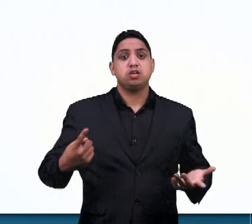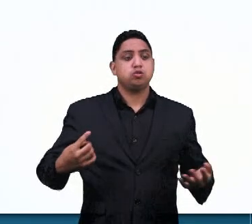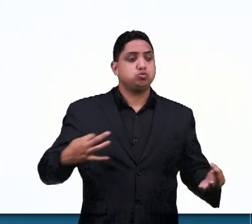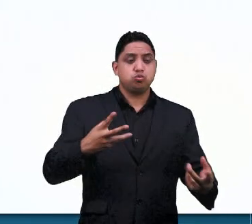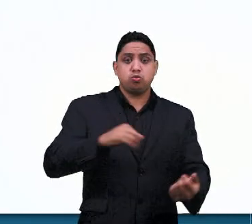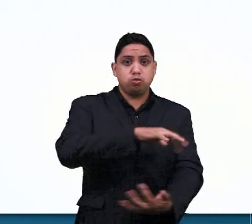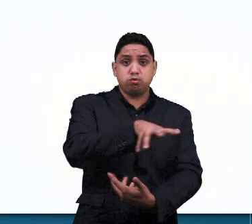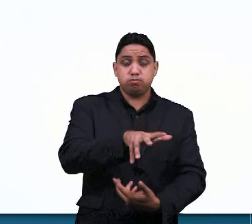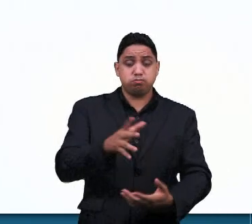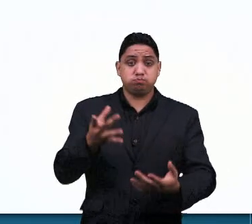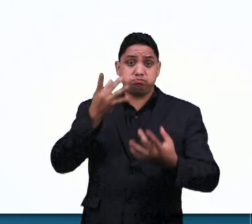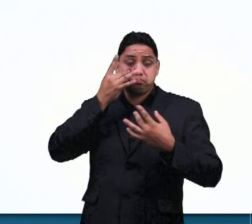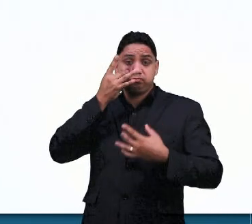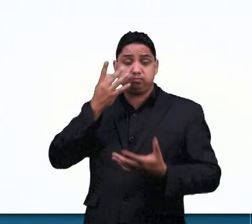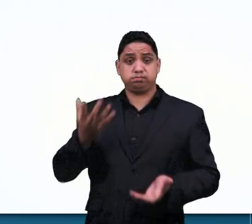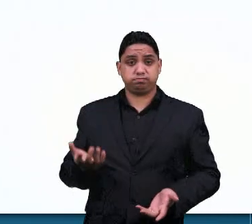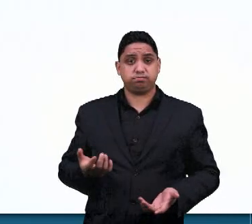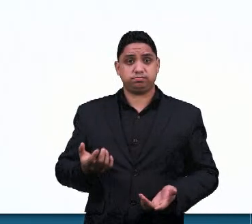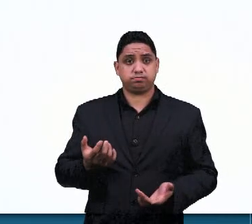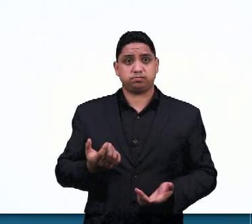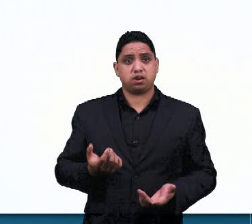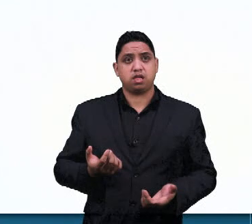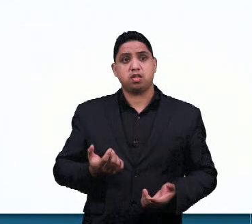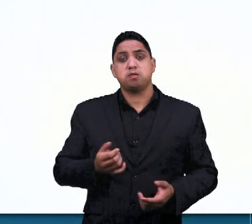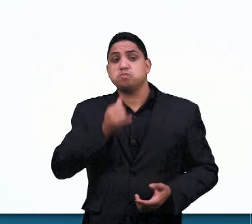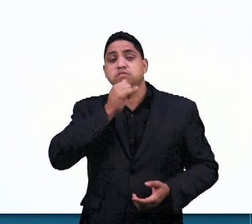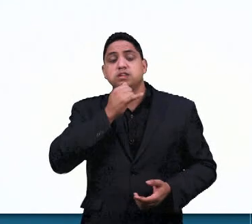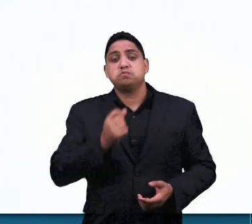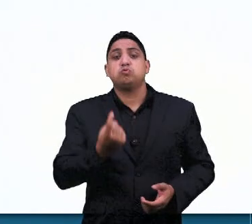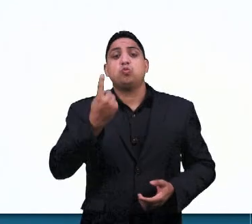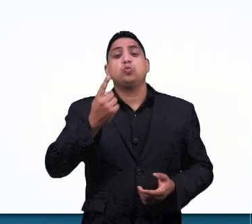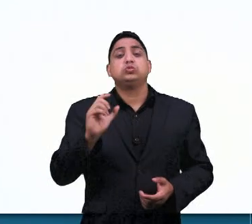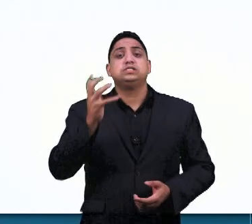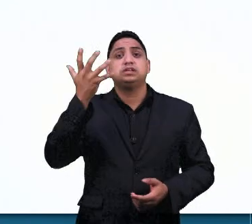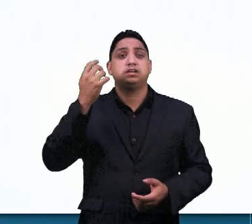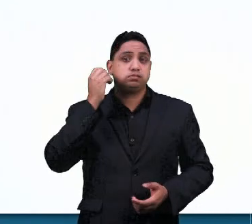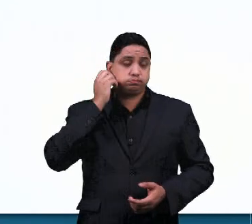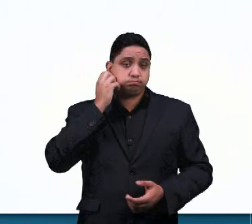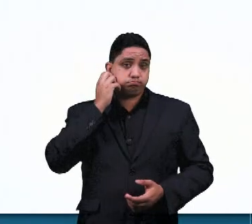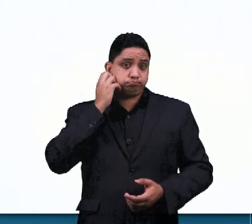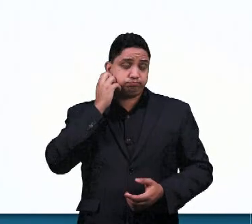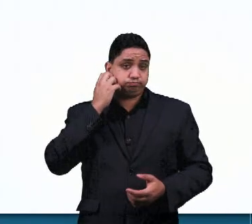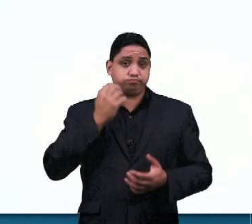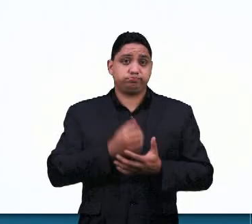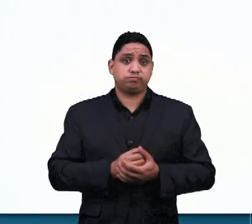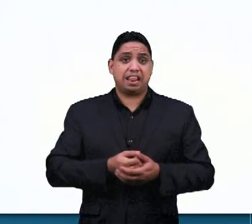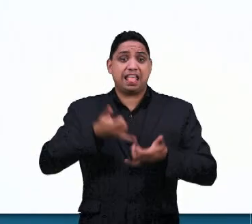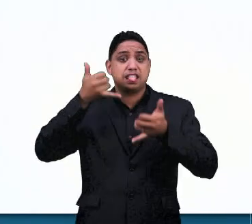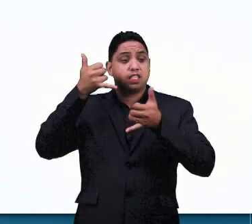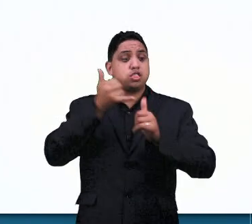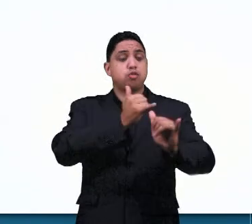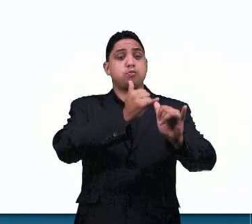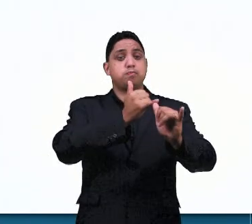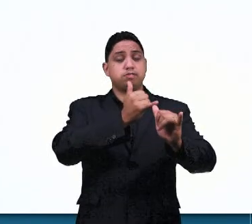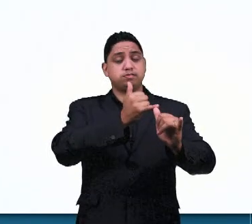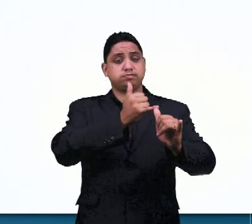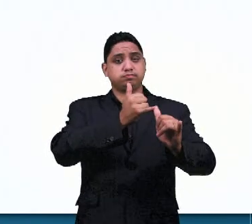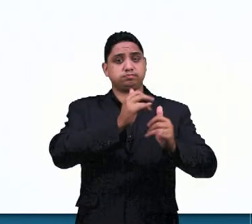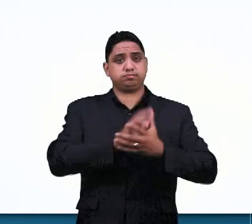signes s'adressent à tout le monde parce que tout le monde est en train de voir. Quels sont les signes? Un des